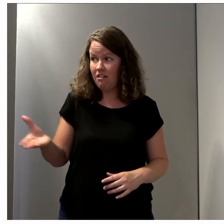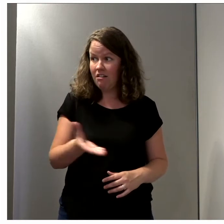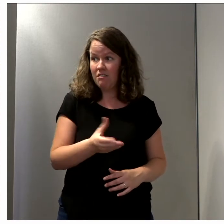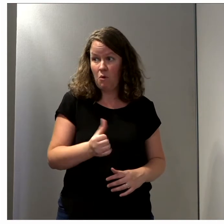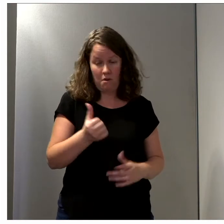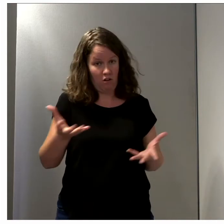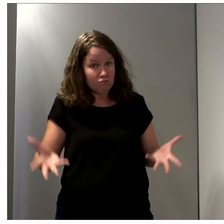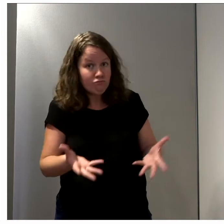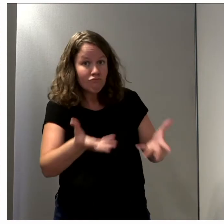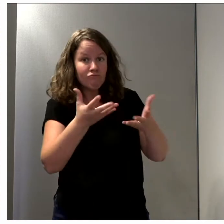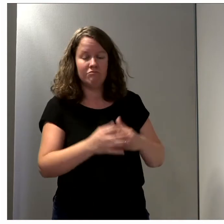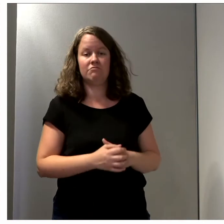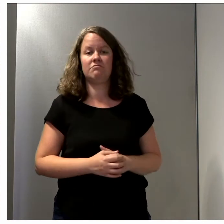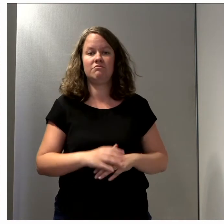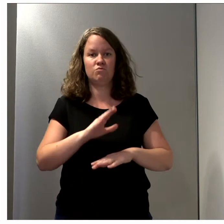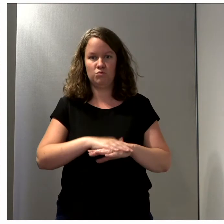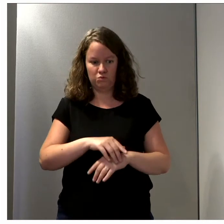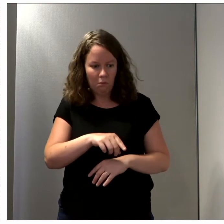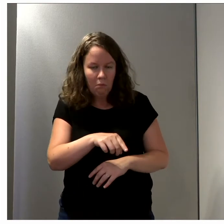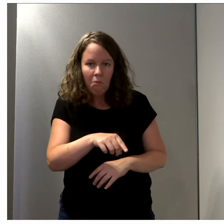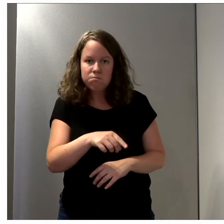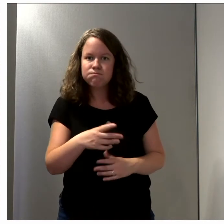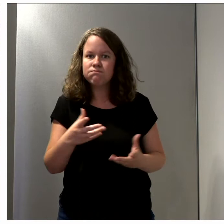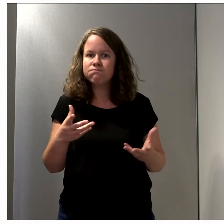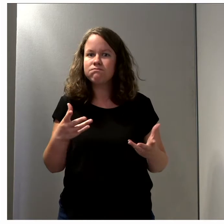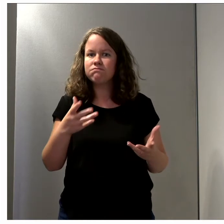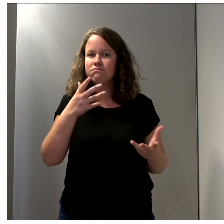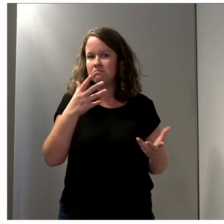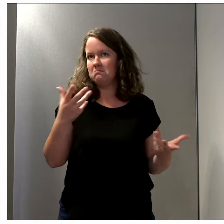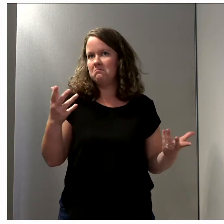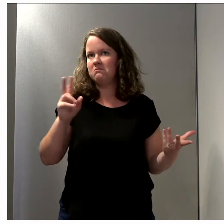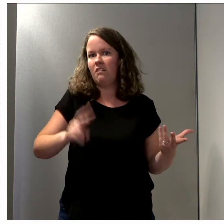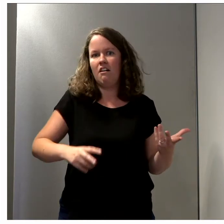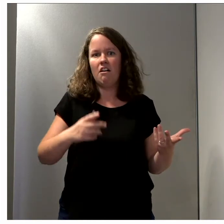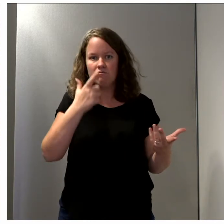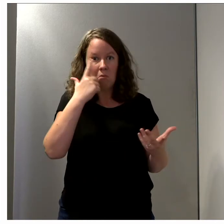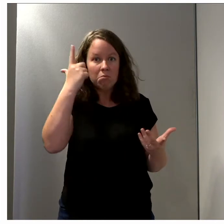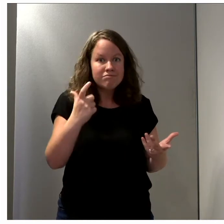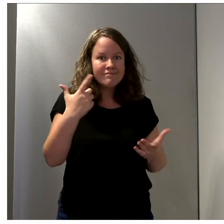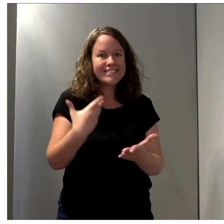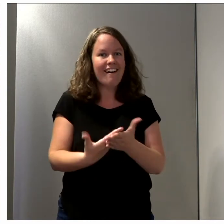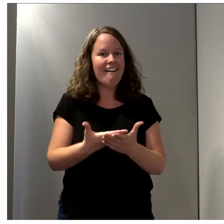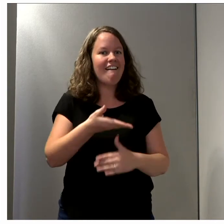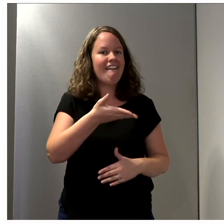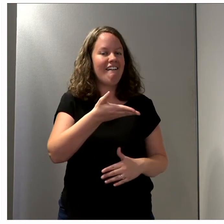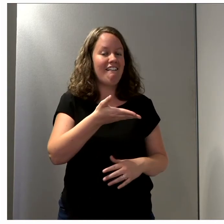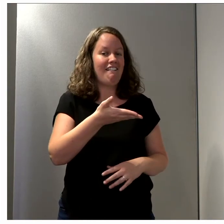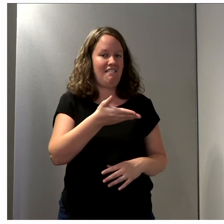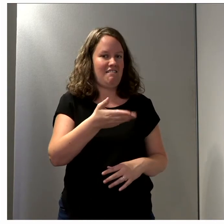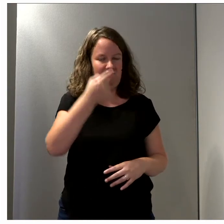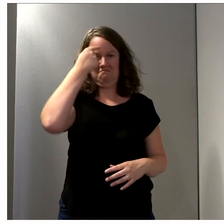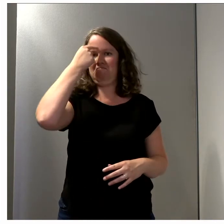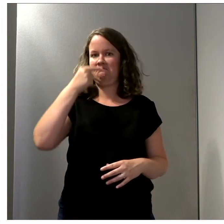amené. Et vraiment, c'est quelqu'un qui... C'est là où ça a débuté et que